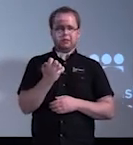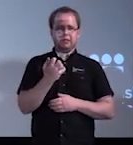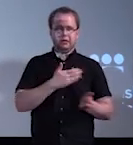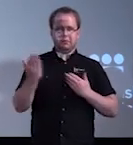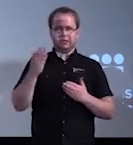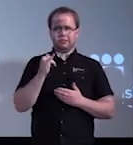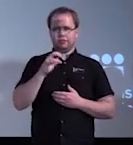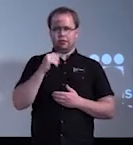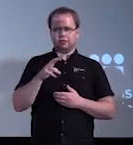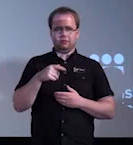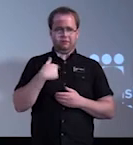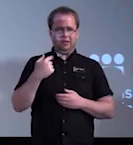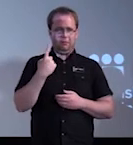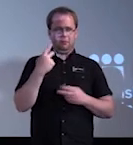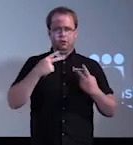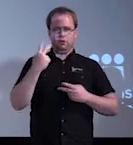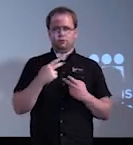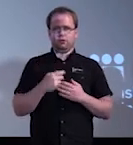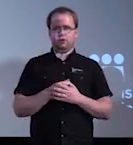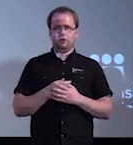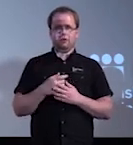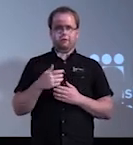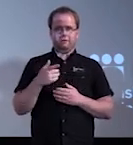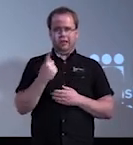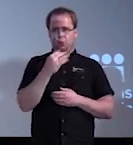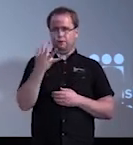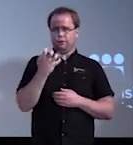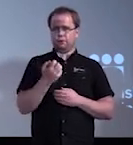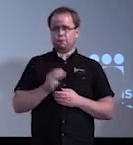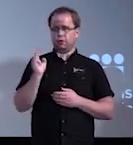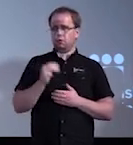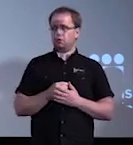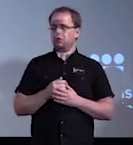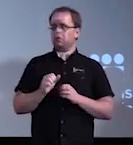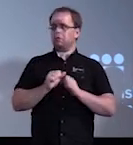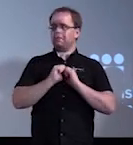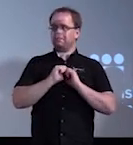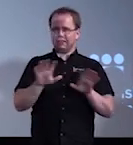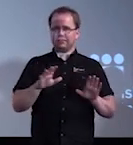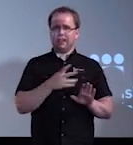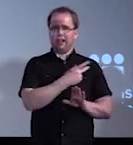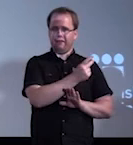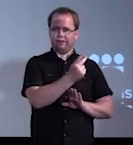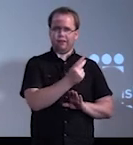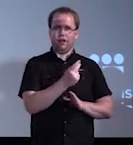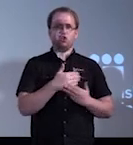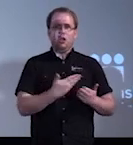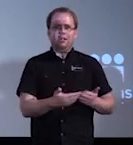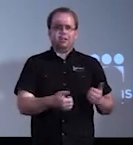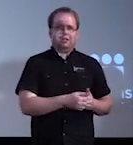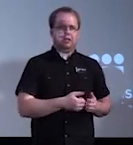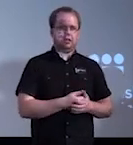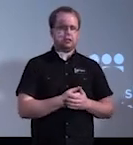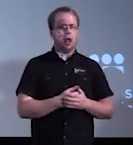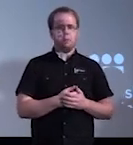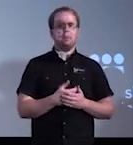idag tillsammans med biografägarna står för 150 miljoner. De flesta andra bidrar inte med någonting. Men